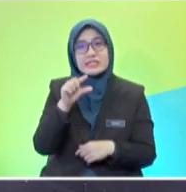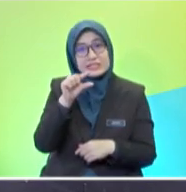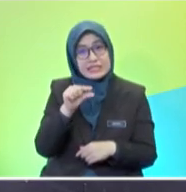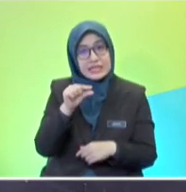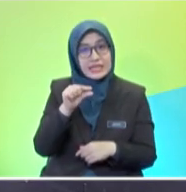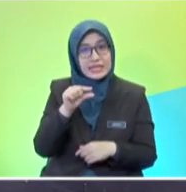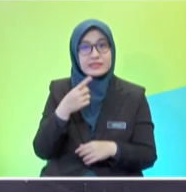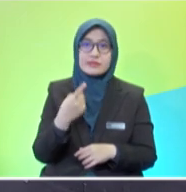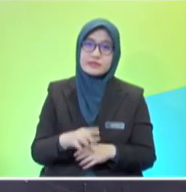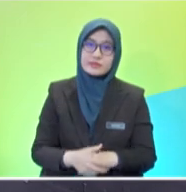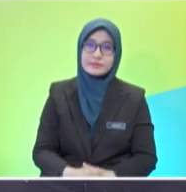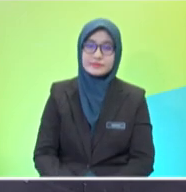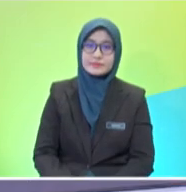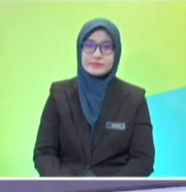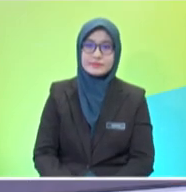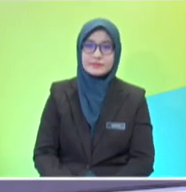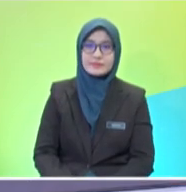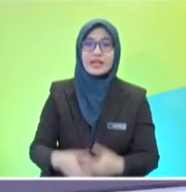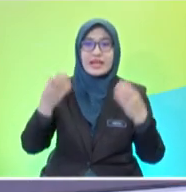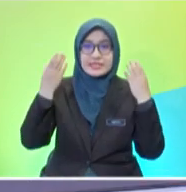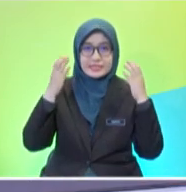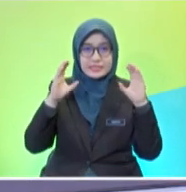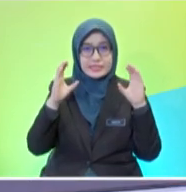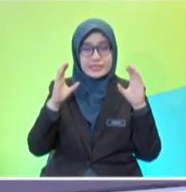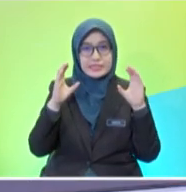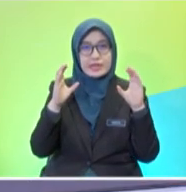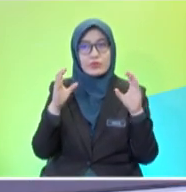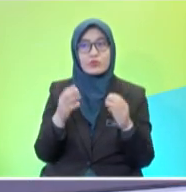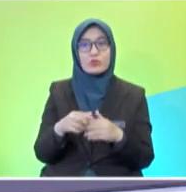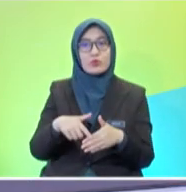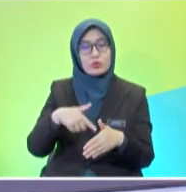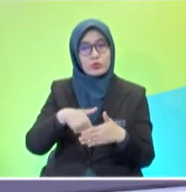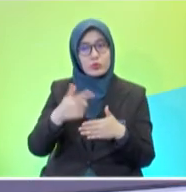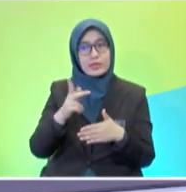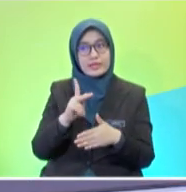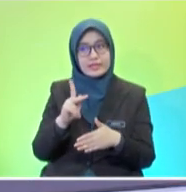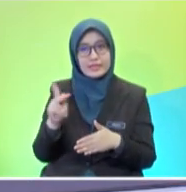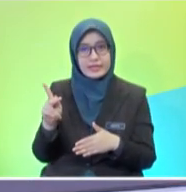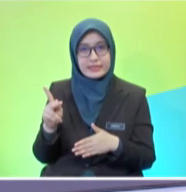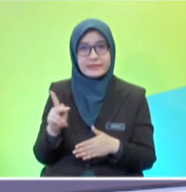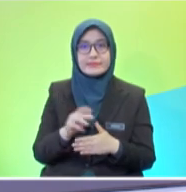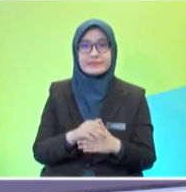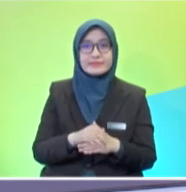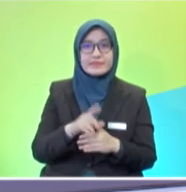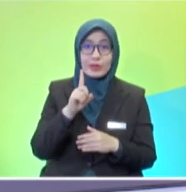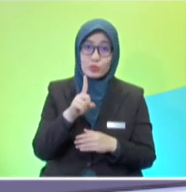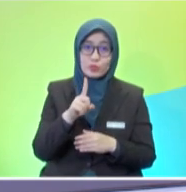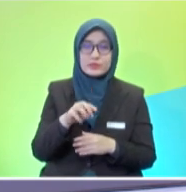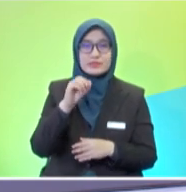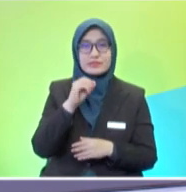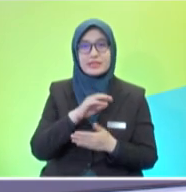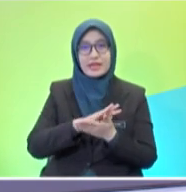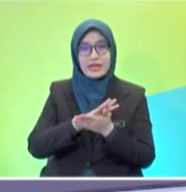jadi tadi 18 Sekarang saya ada satu dua tiga empat lima enam